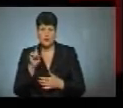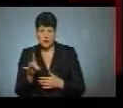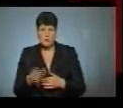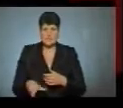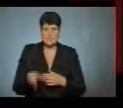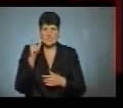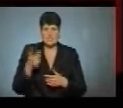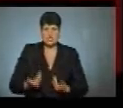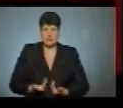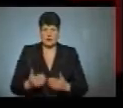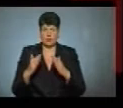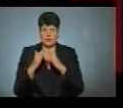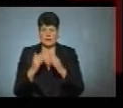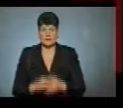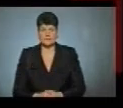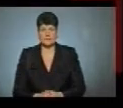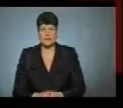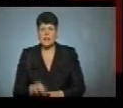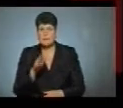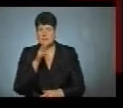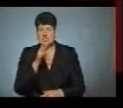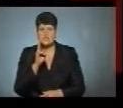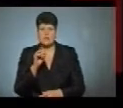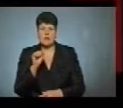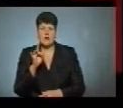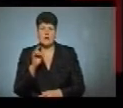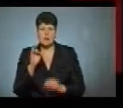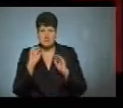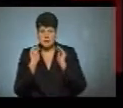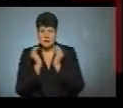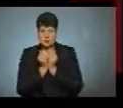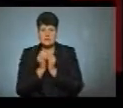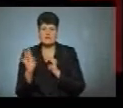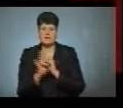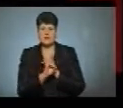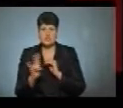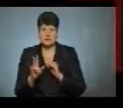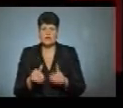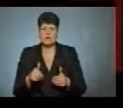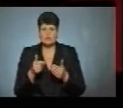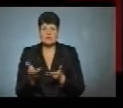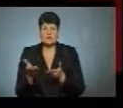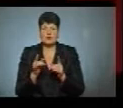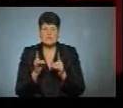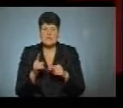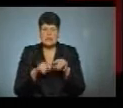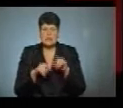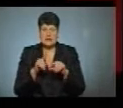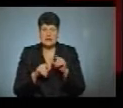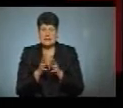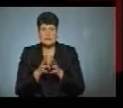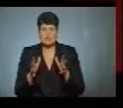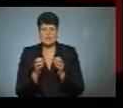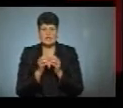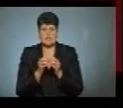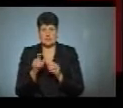житлових будинків. Під час карантину священники рекомендують на хрестини і похорони запрошувати тільки рідних і не більше